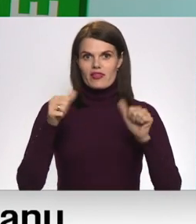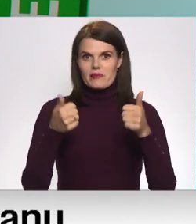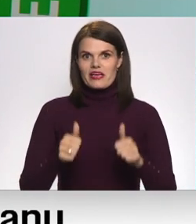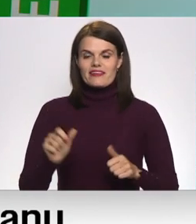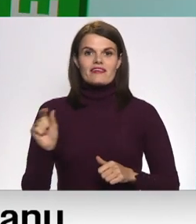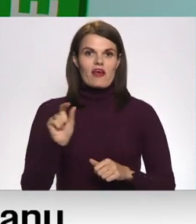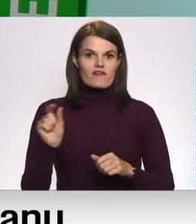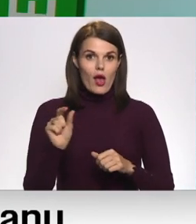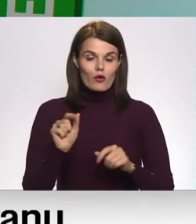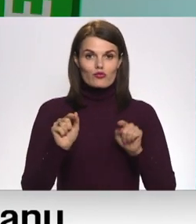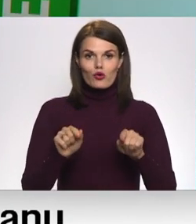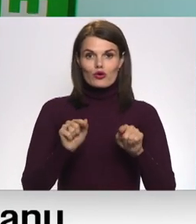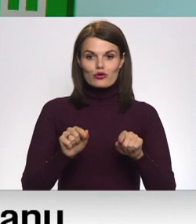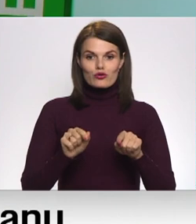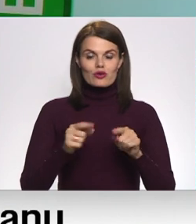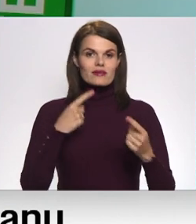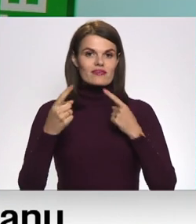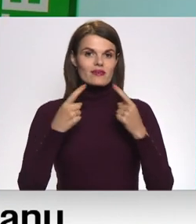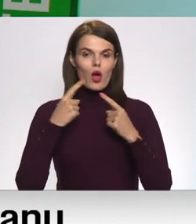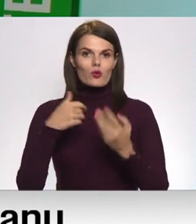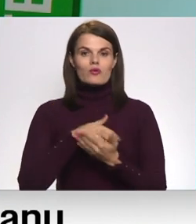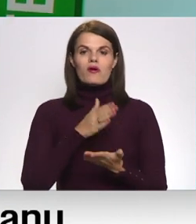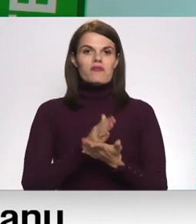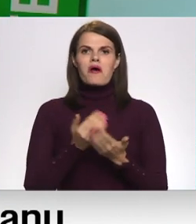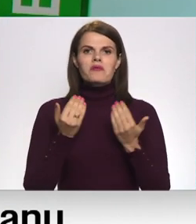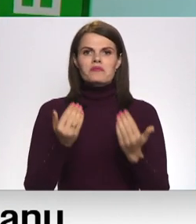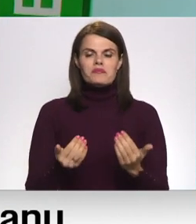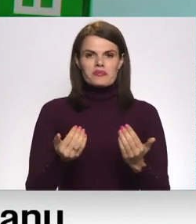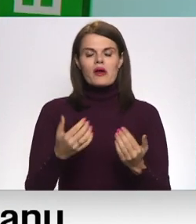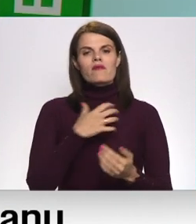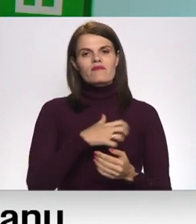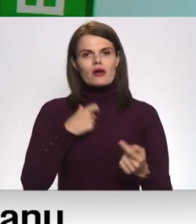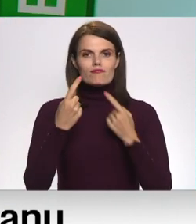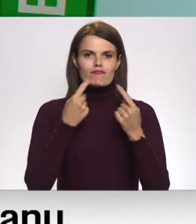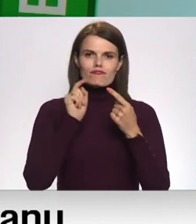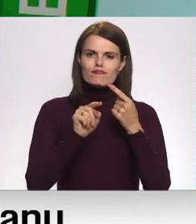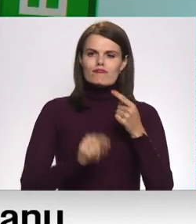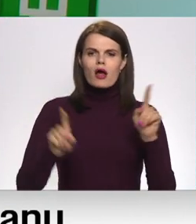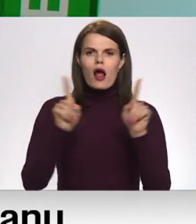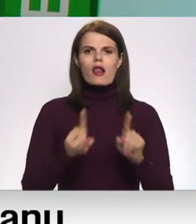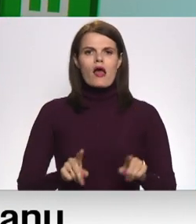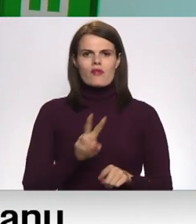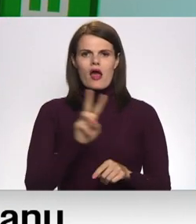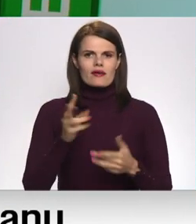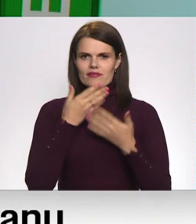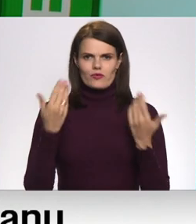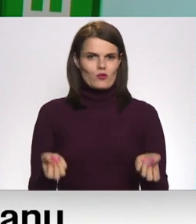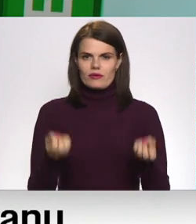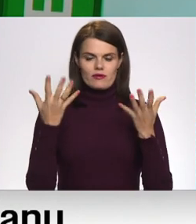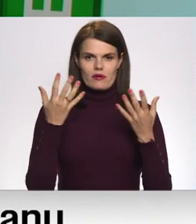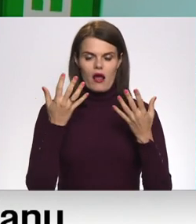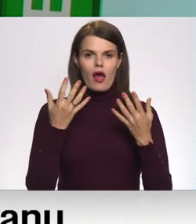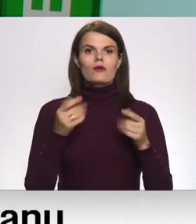izveidošanai. Šīta saruna raunda jēga bija izrunāt tās lietas, kuras nebija skaidrs. Un tas